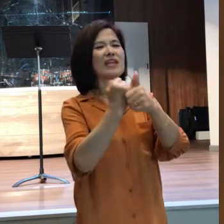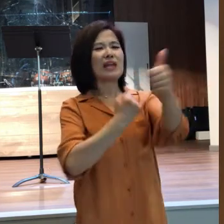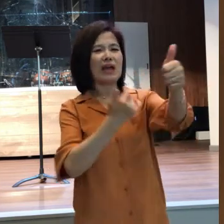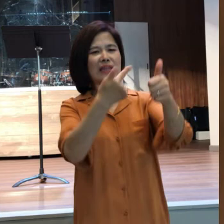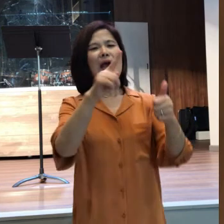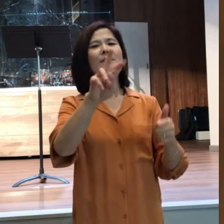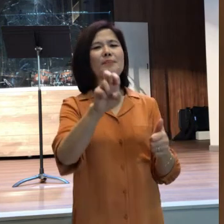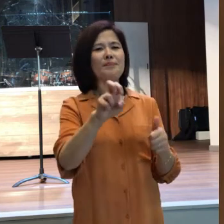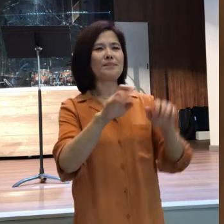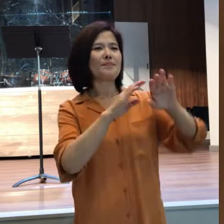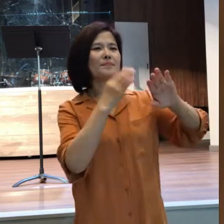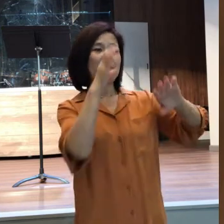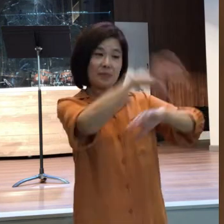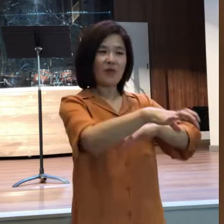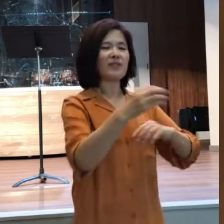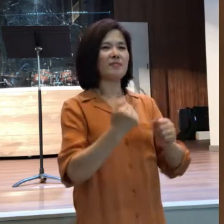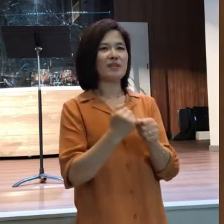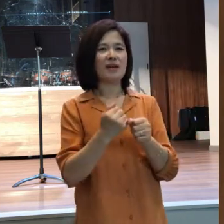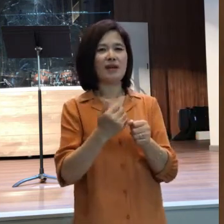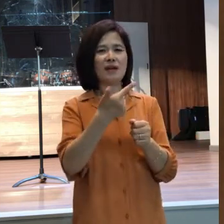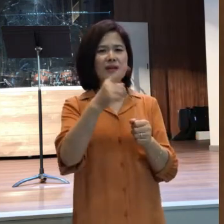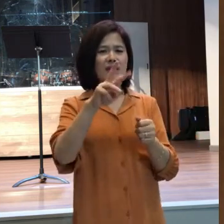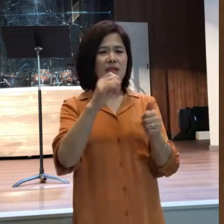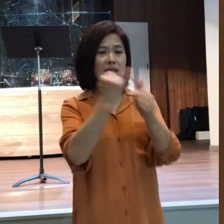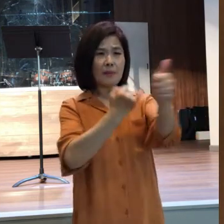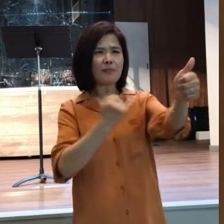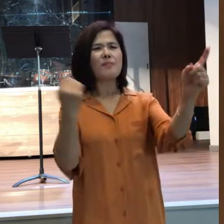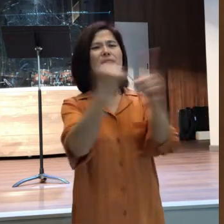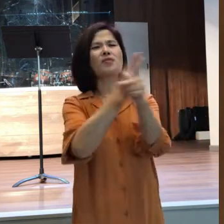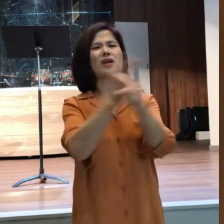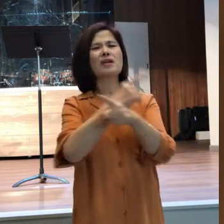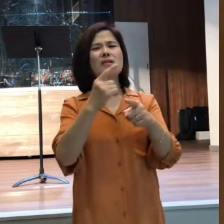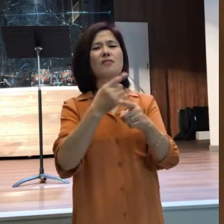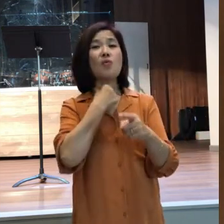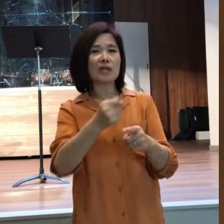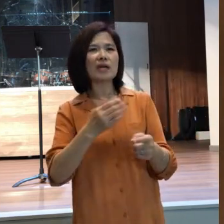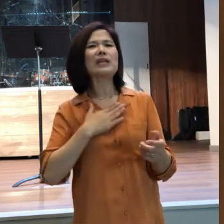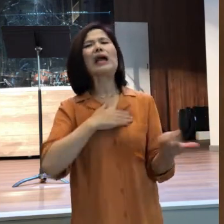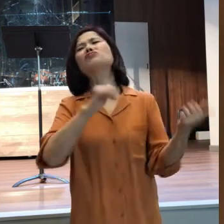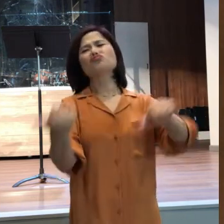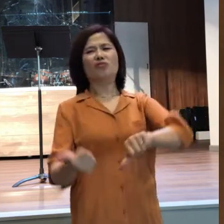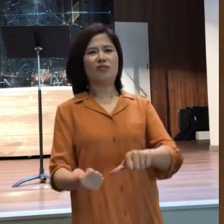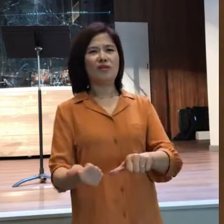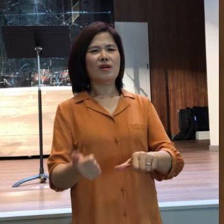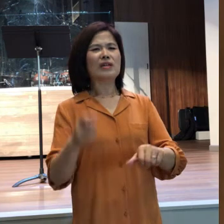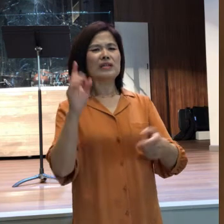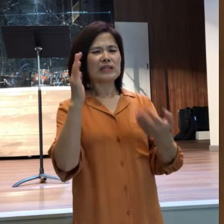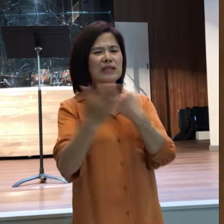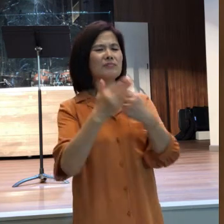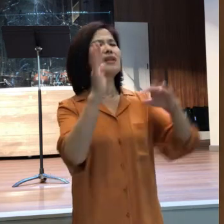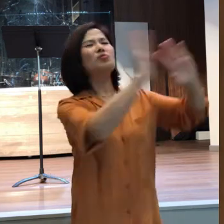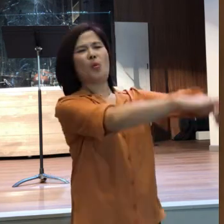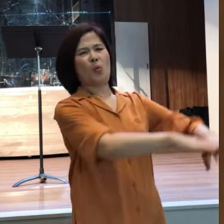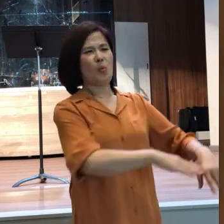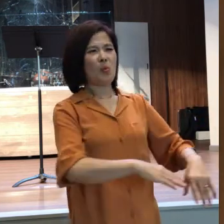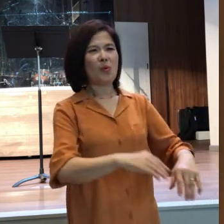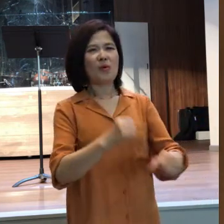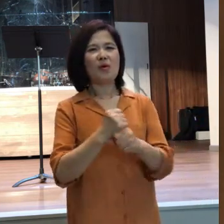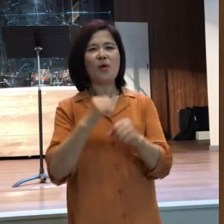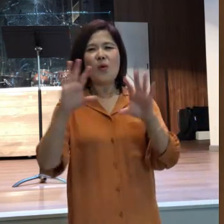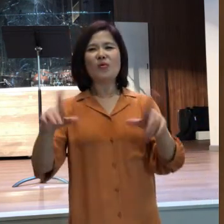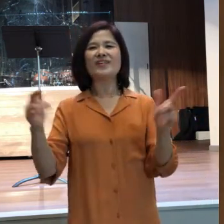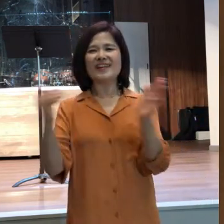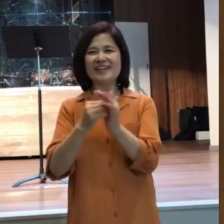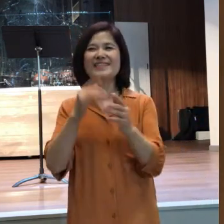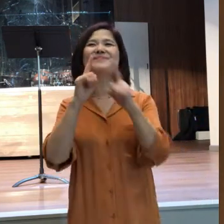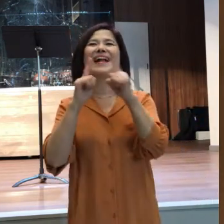남편이잖아요. 여러분 남편이 변하기를 바라다가 내가 죽어. 그러니까 내 삐로 둬요. 내가 오늘 여기까지는